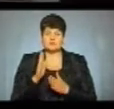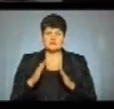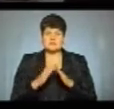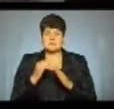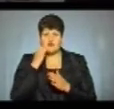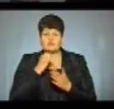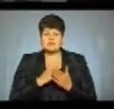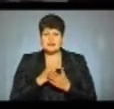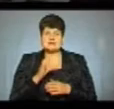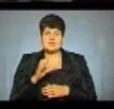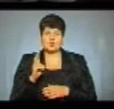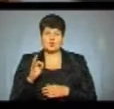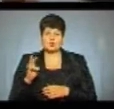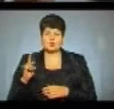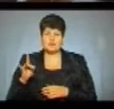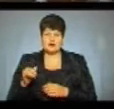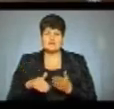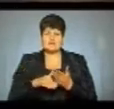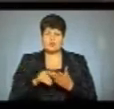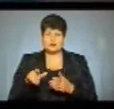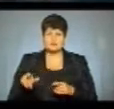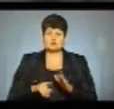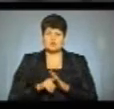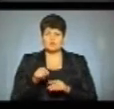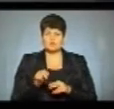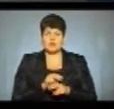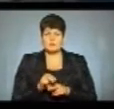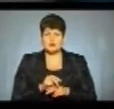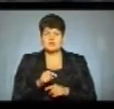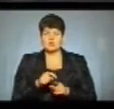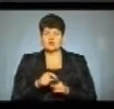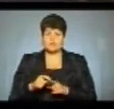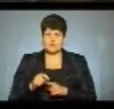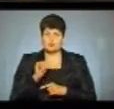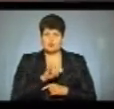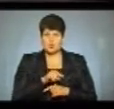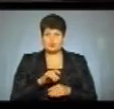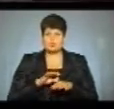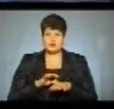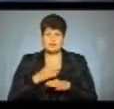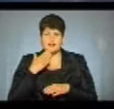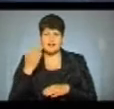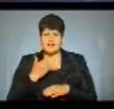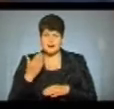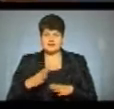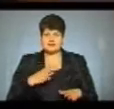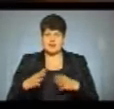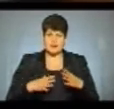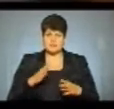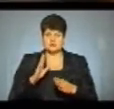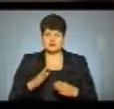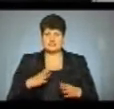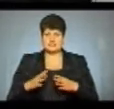ветерана. Сергій Коновал із добровольцями та волонтерами розпочав тут ремонт. За його словами, у ньому проводитимуть лекції, тренінги, діятиме